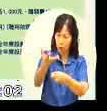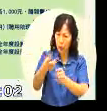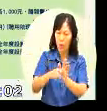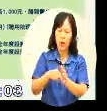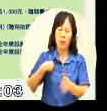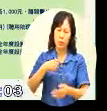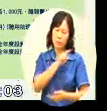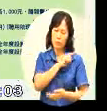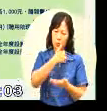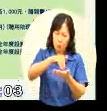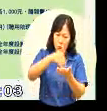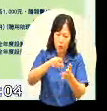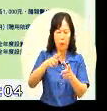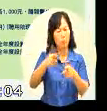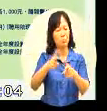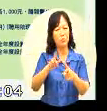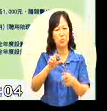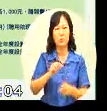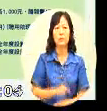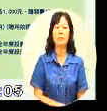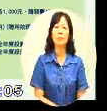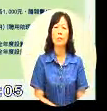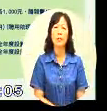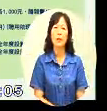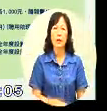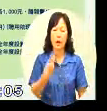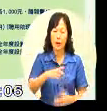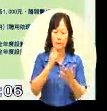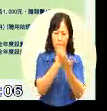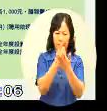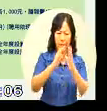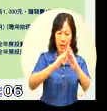下，还不止这样。比如说一个议员呢，